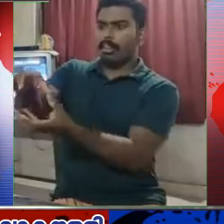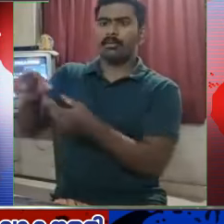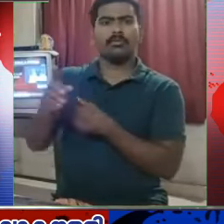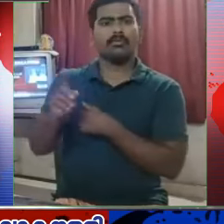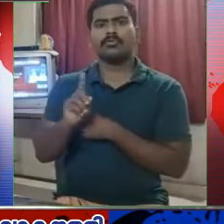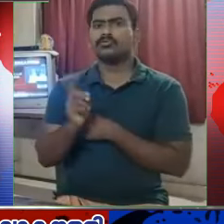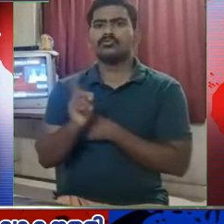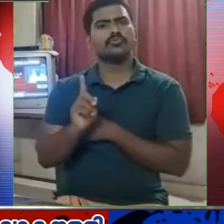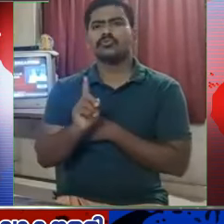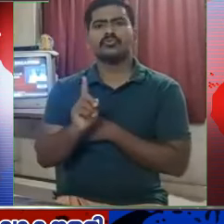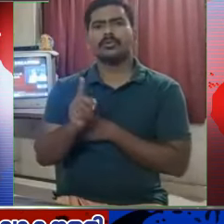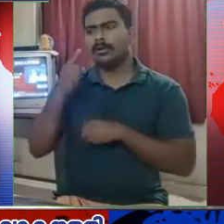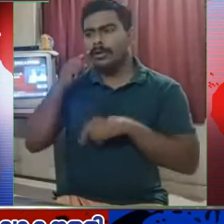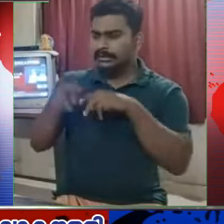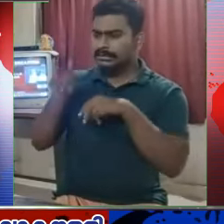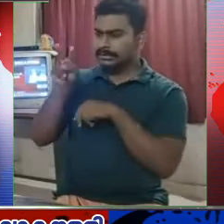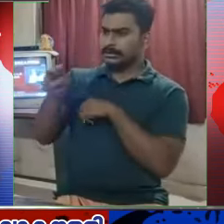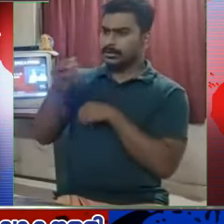പ്രത്യേക താല്പര്യം വെച്ച്